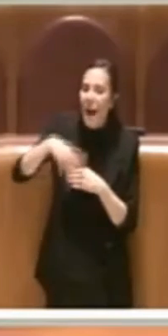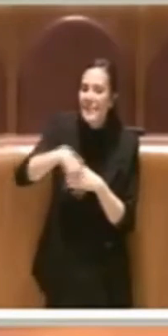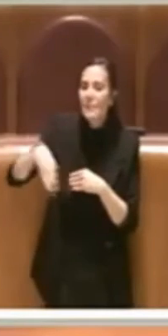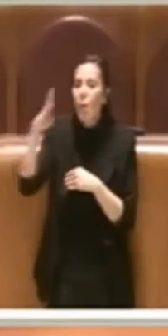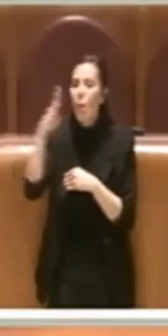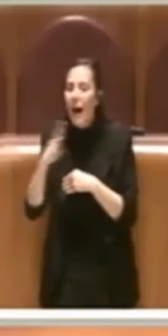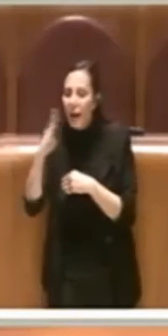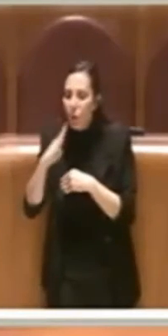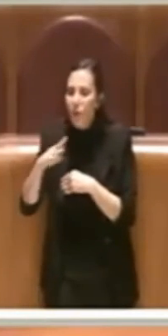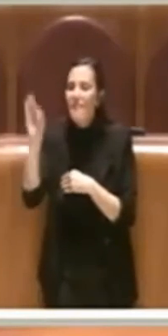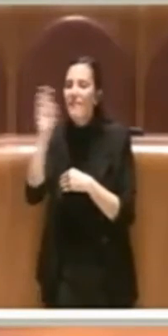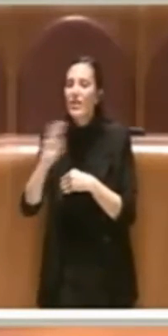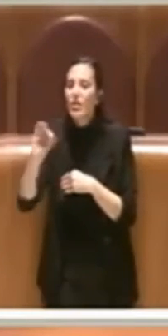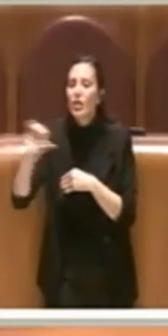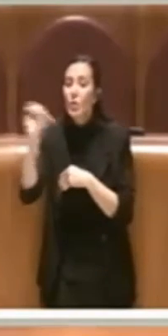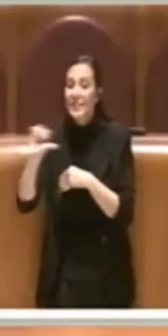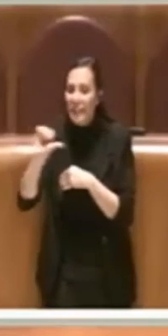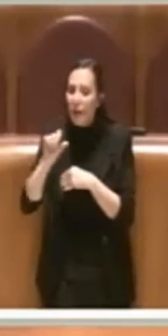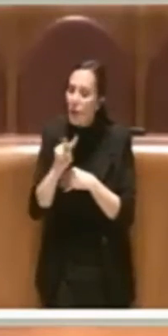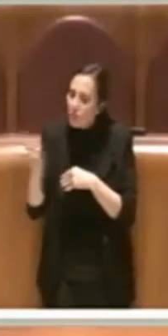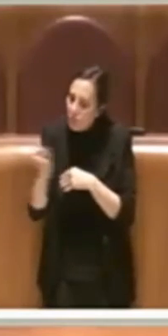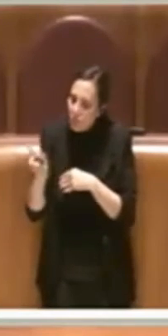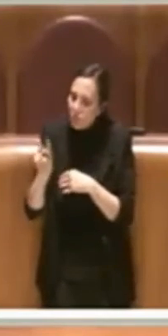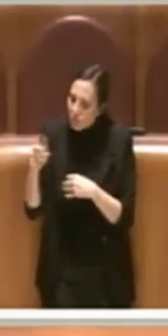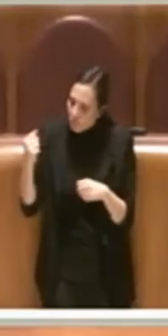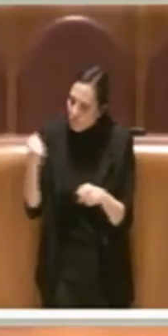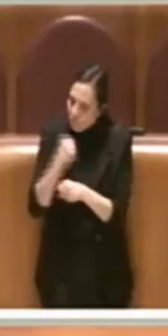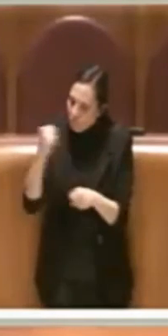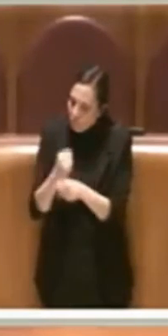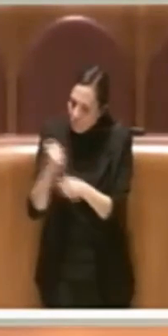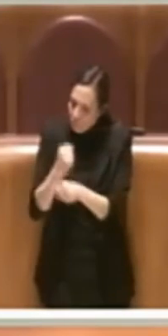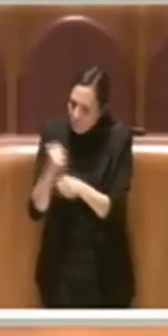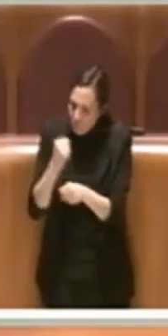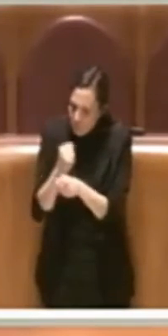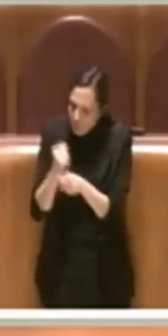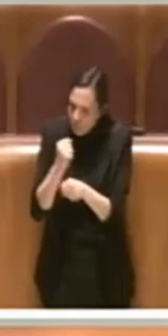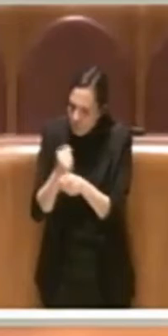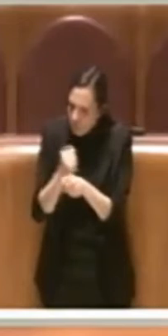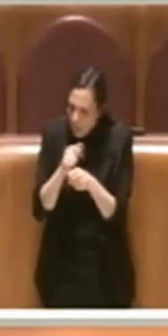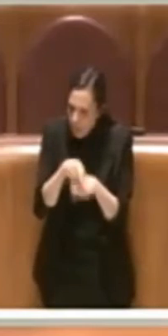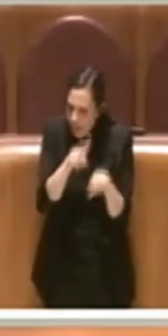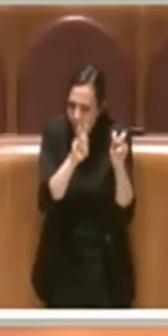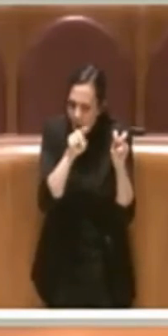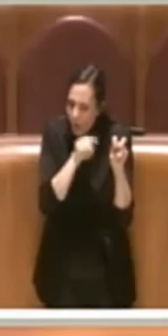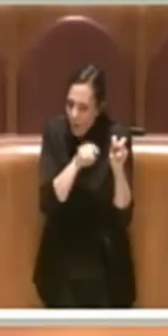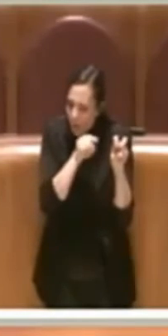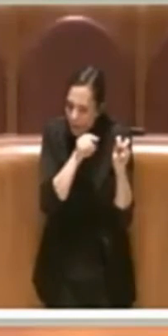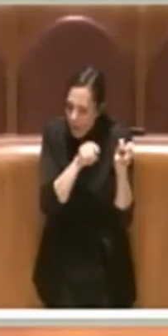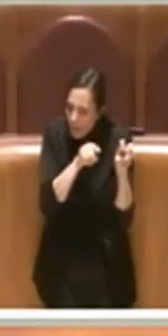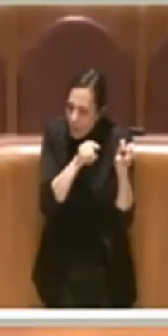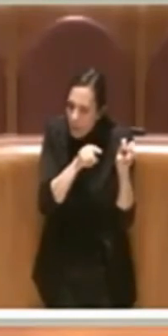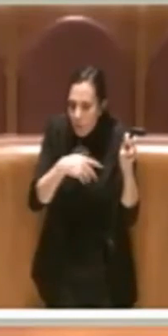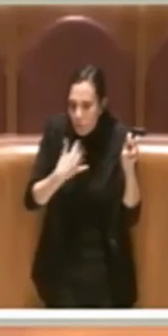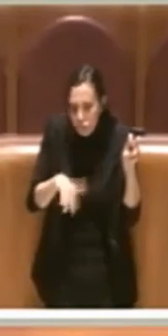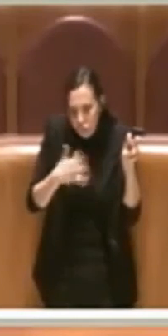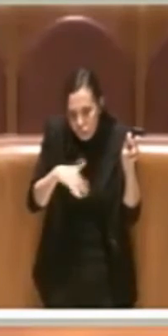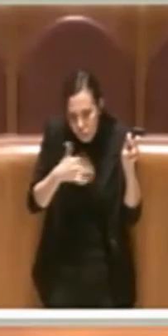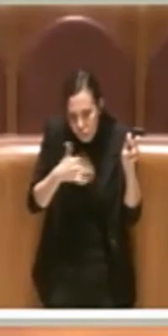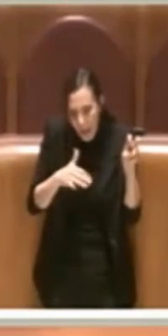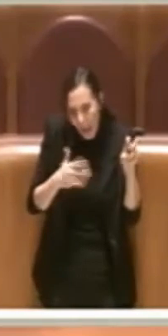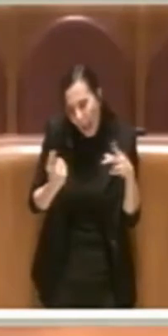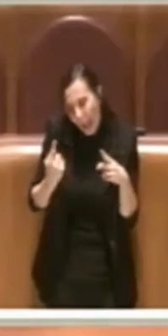Baroni e Francesco Silvestri che si sono adoperati molto sul tema, anche insomma, diciamo, con la mia